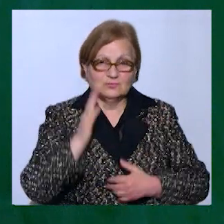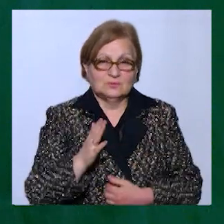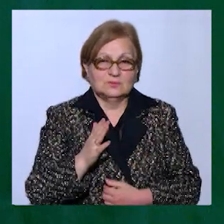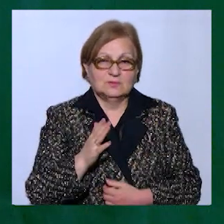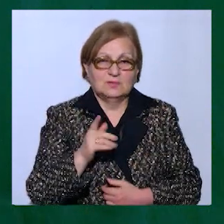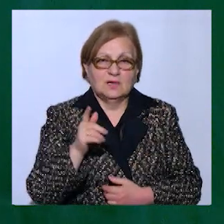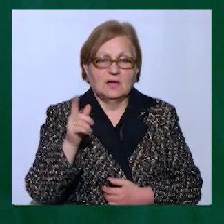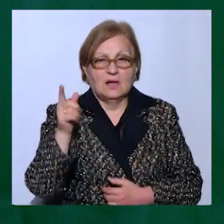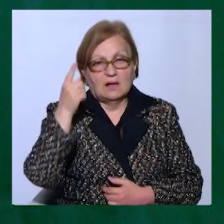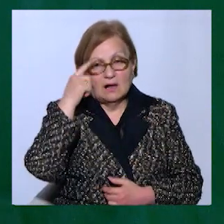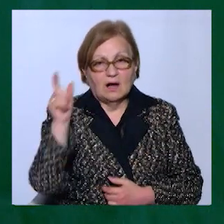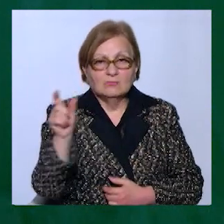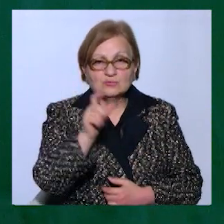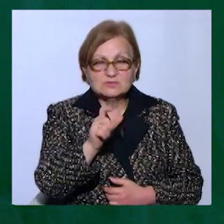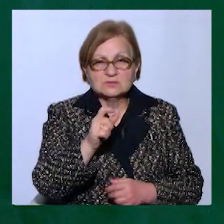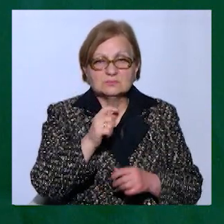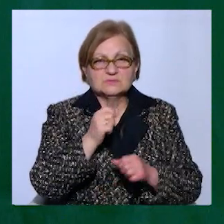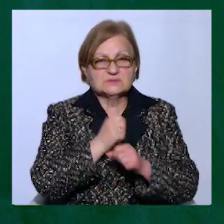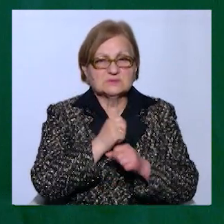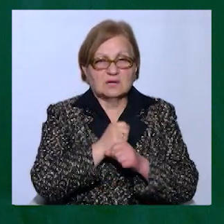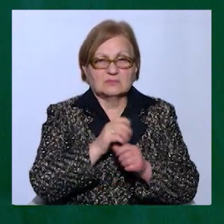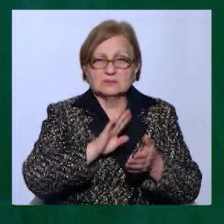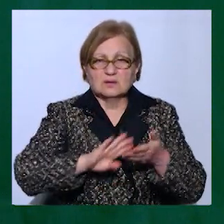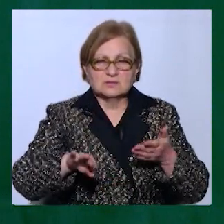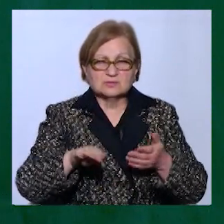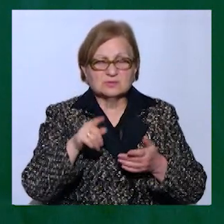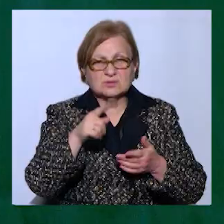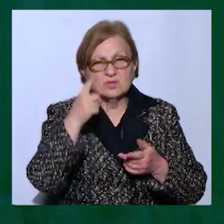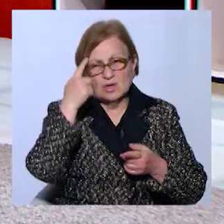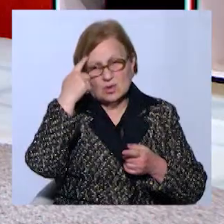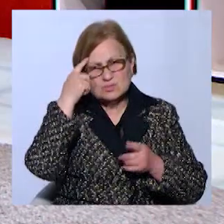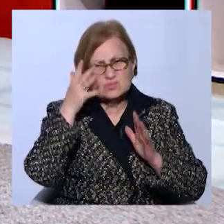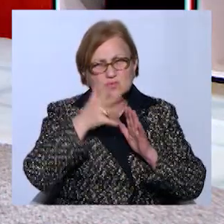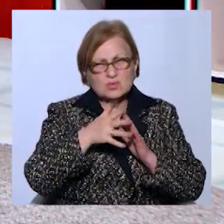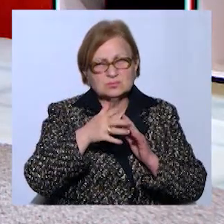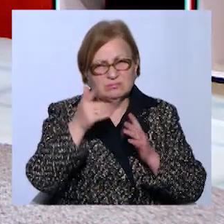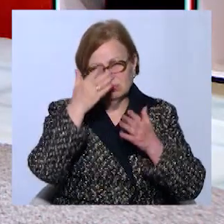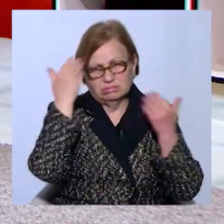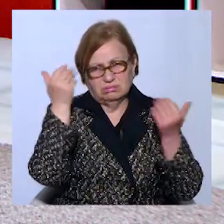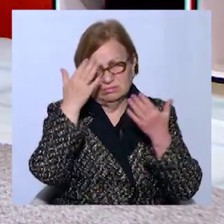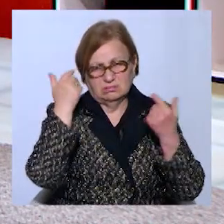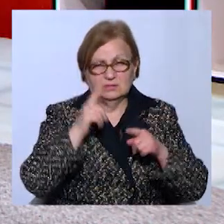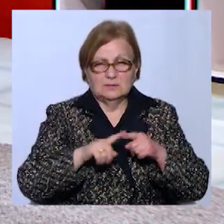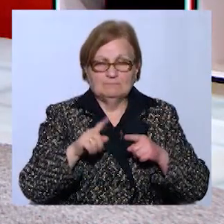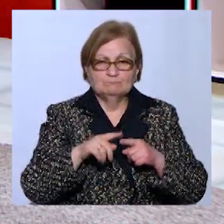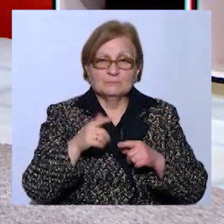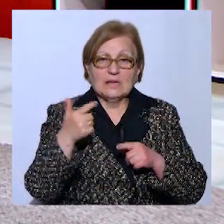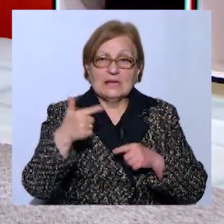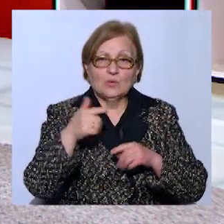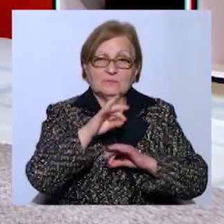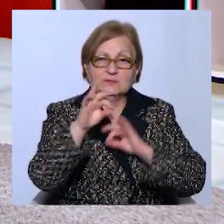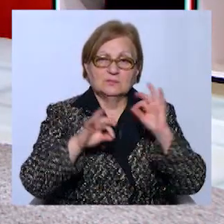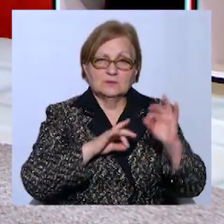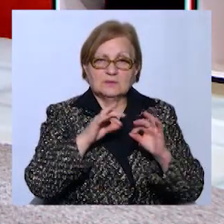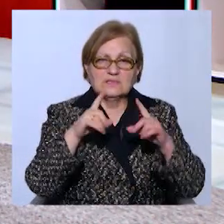ვიმეორებ ამოცანების გაკეთების გარეშე ცოდნა არ არის გამყარებული. მოდი ვახსენოთ გეომეტრიული ფიგურა ყველასთვის კარგად